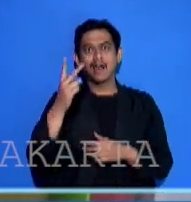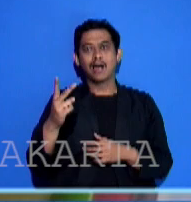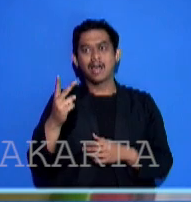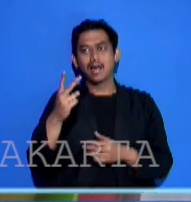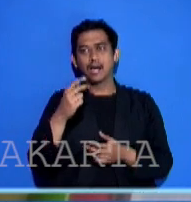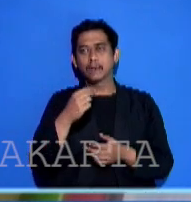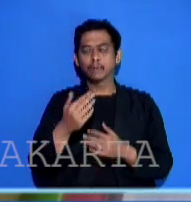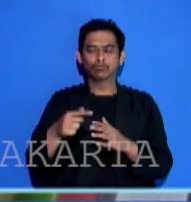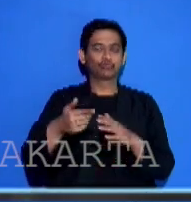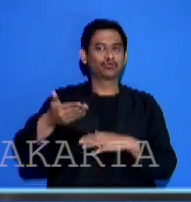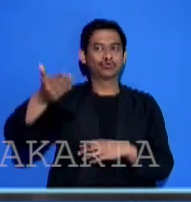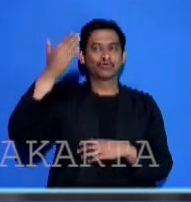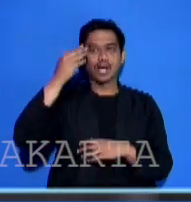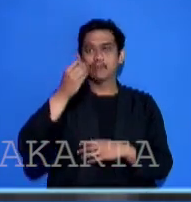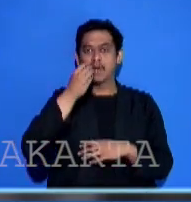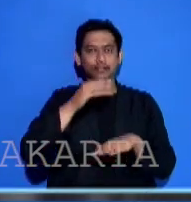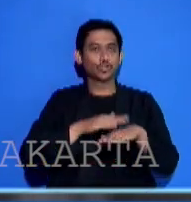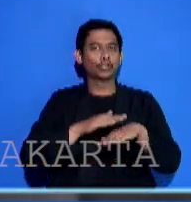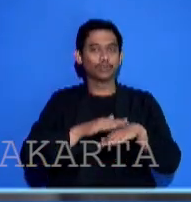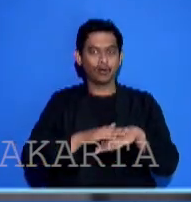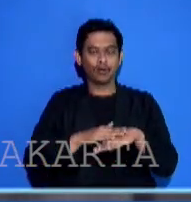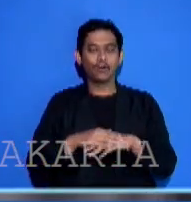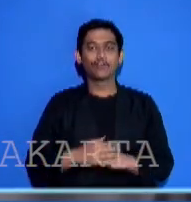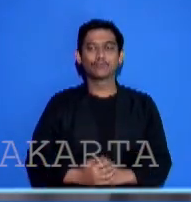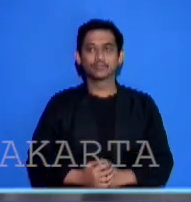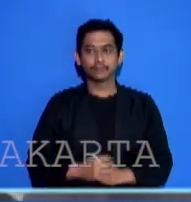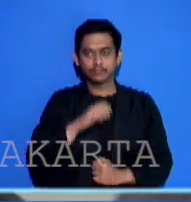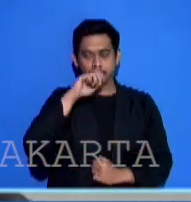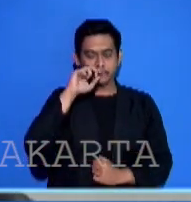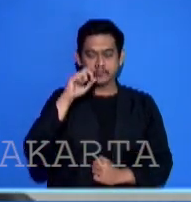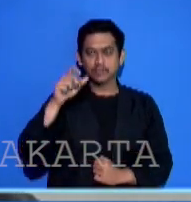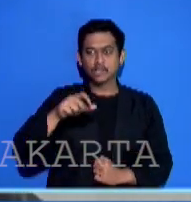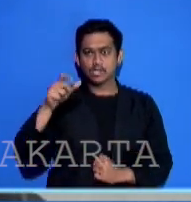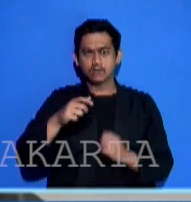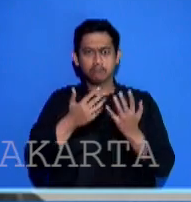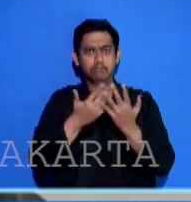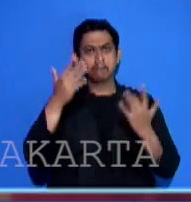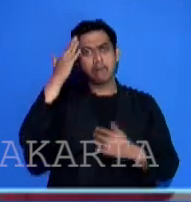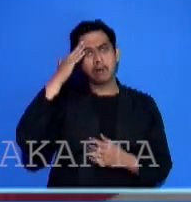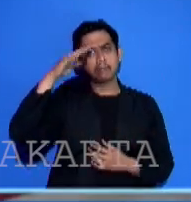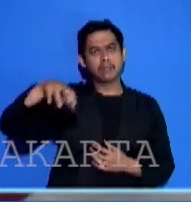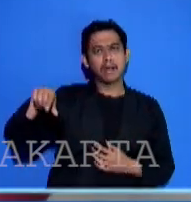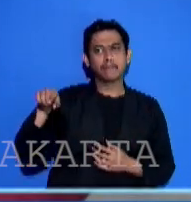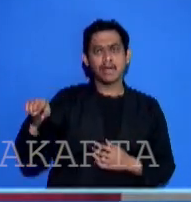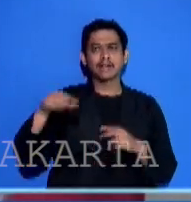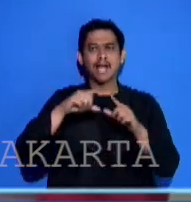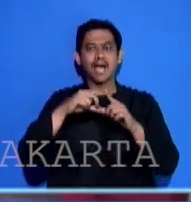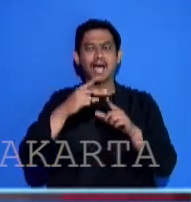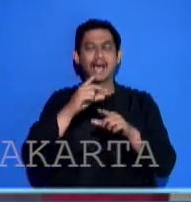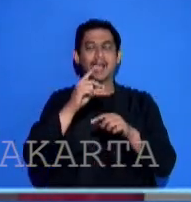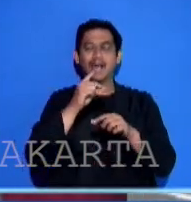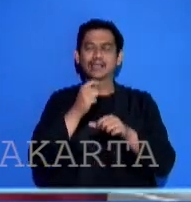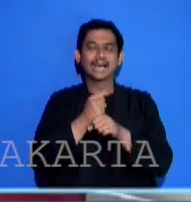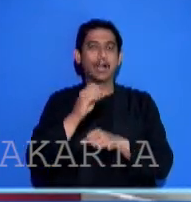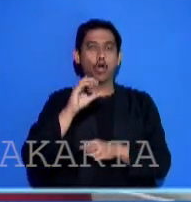kuliner klasik ingkang saged dipun kedhapi dening masyarakat. Ing beken ekologis Argo Wijil menika wonten